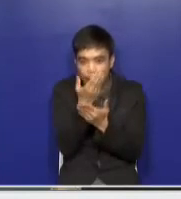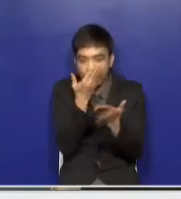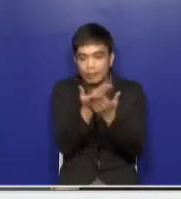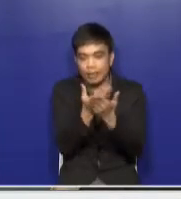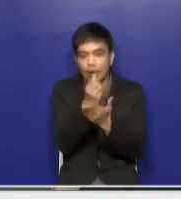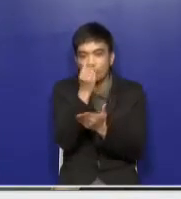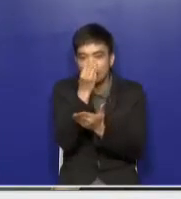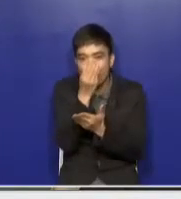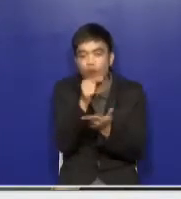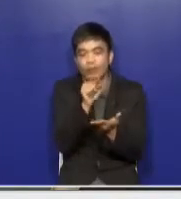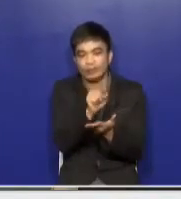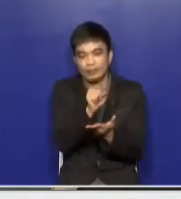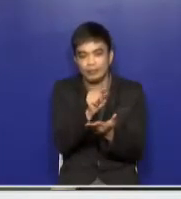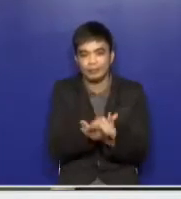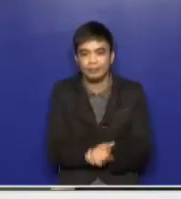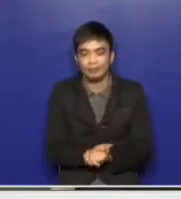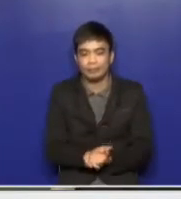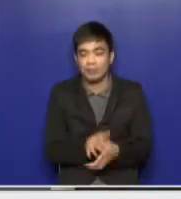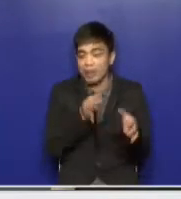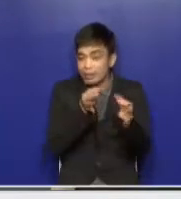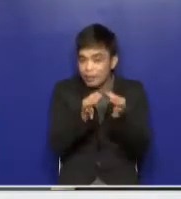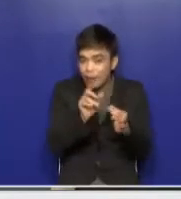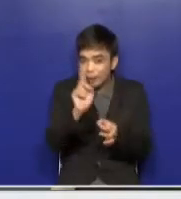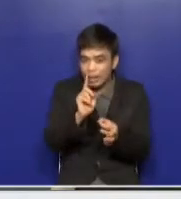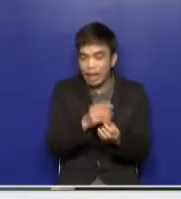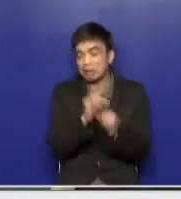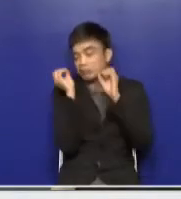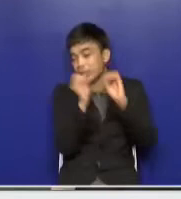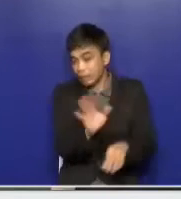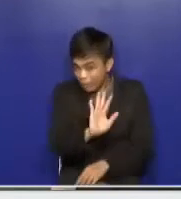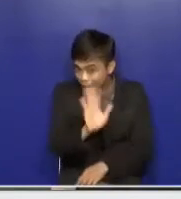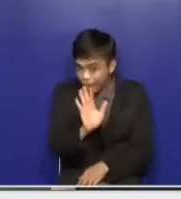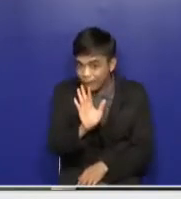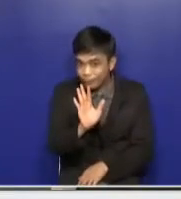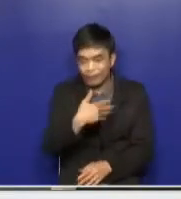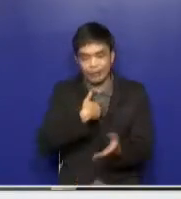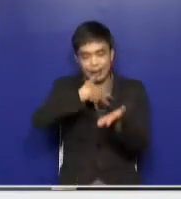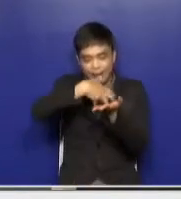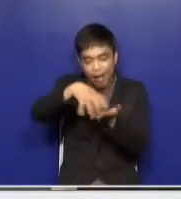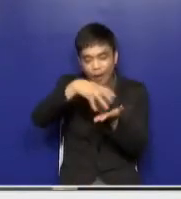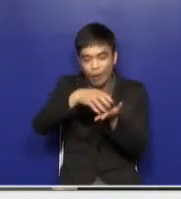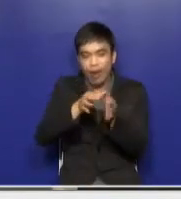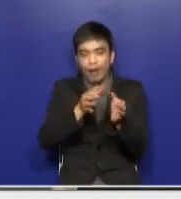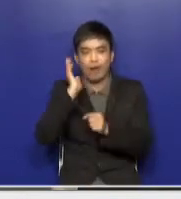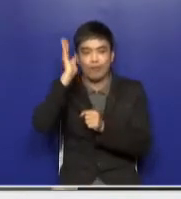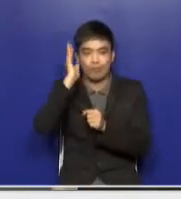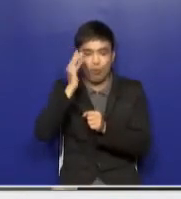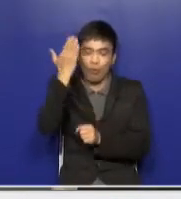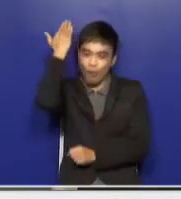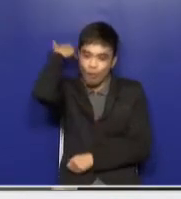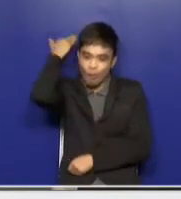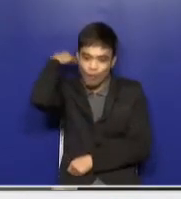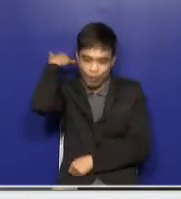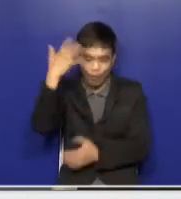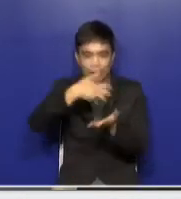นะครับก็ต้องเรียนอย่างนี้ครับว่าสำนักงานไม่ได้ทิ้งนะครับคือเราเคยรายงานสภาแห่งนี้ไปแล้วครั้งหนึ่งนะครับ